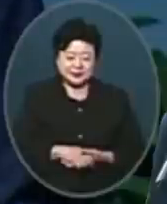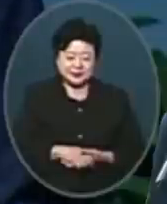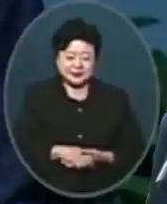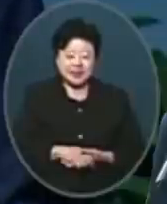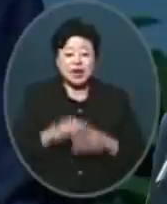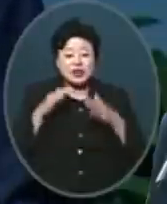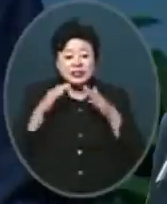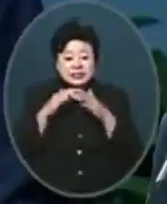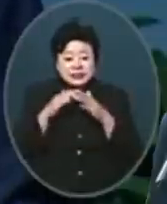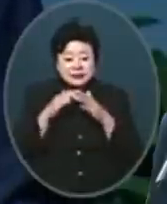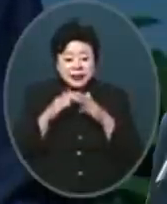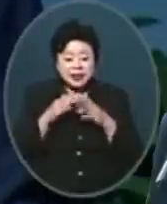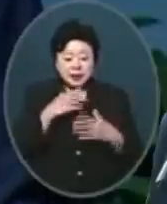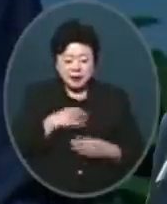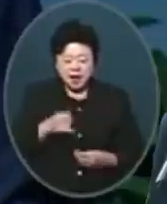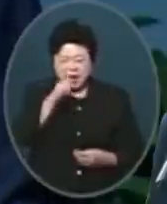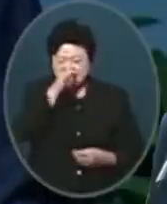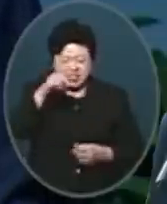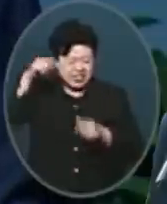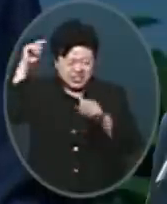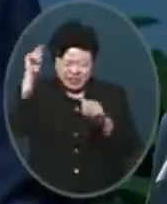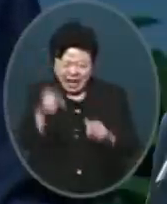우리 집안에 평안이 있을지어다.